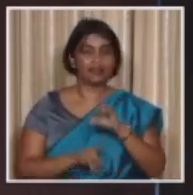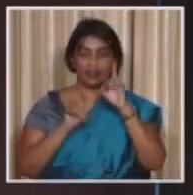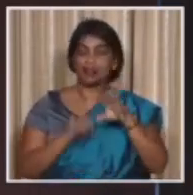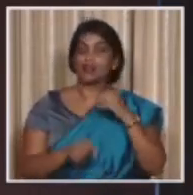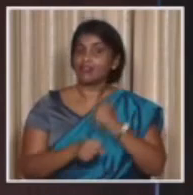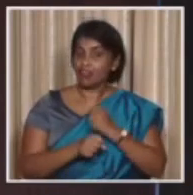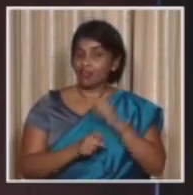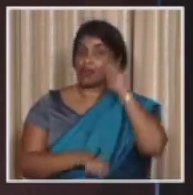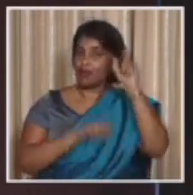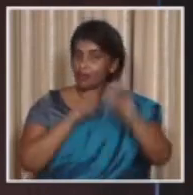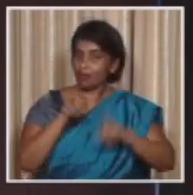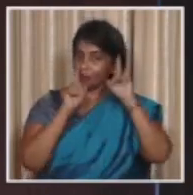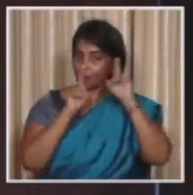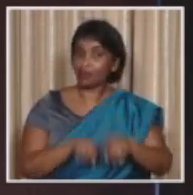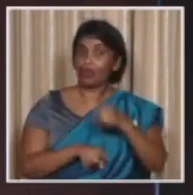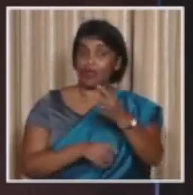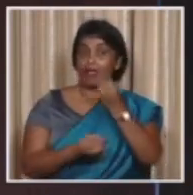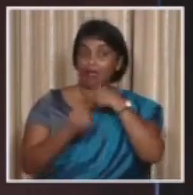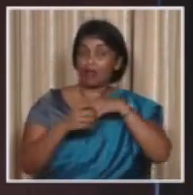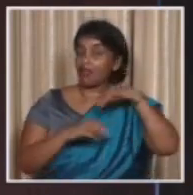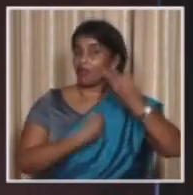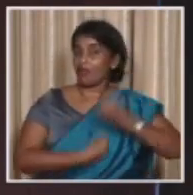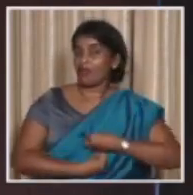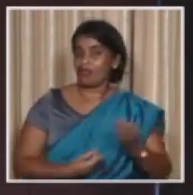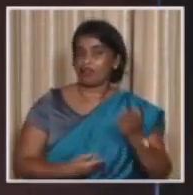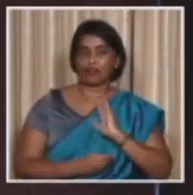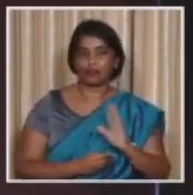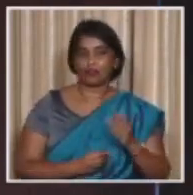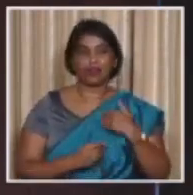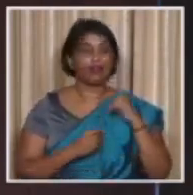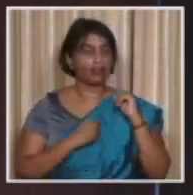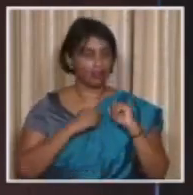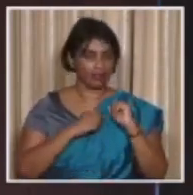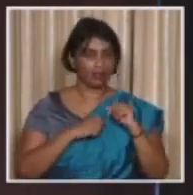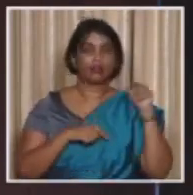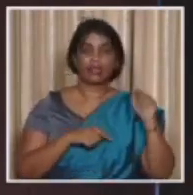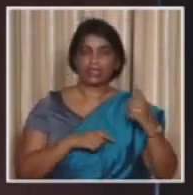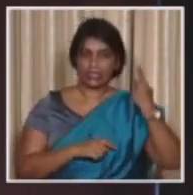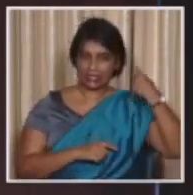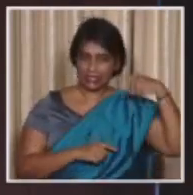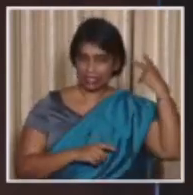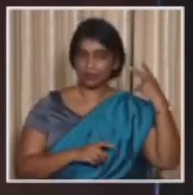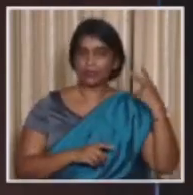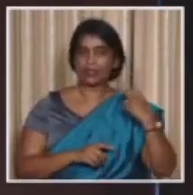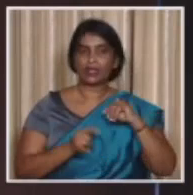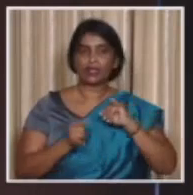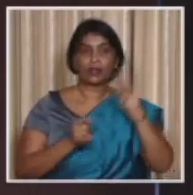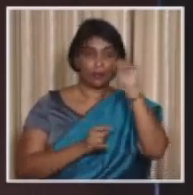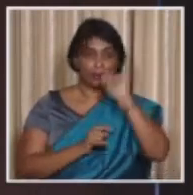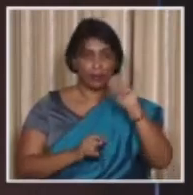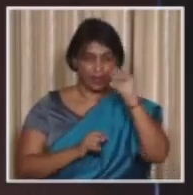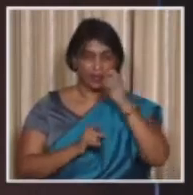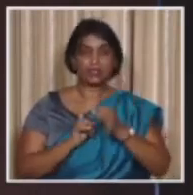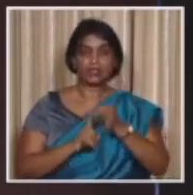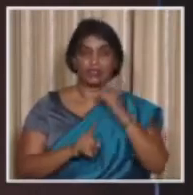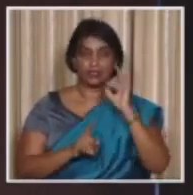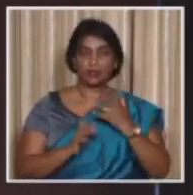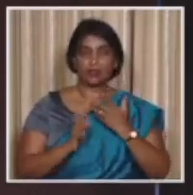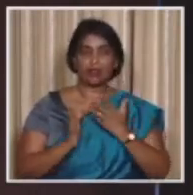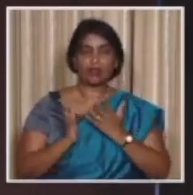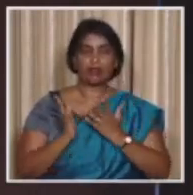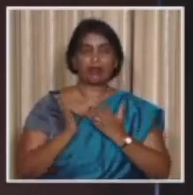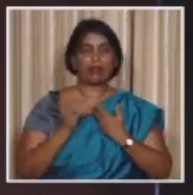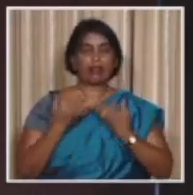රජ්‍ය නිලධාරීන්ටත් කියනවා ඔය ගුලි කාලා අමාරු වැටෙන්න එපා. මොකද මේ ඊයේ පෙරේද සිරිසේන ජනාධිපතිතුමාට මුක්තිය නැති වුණායින්